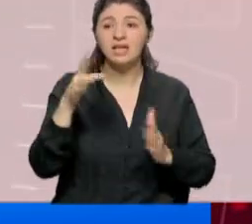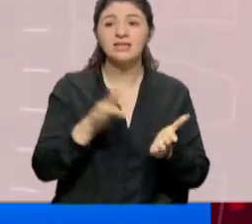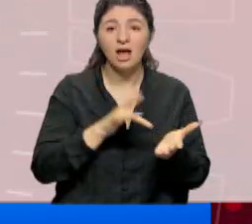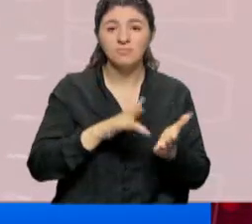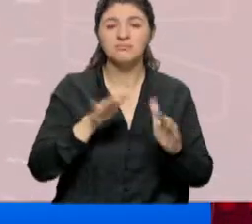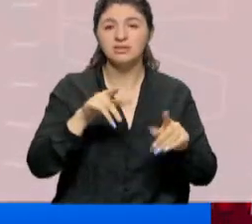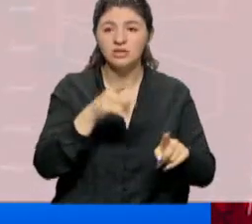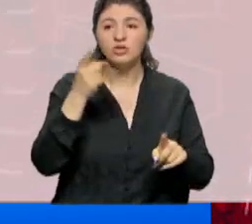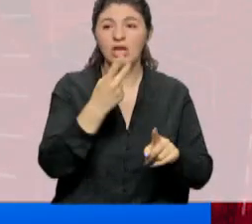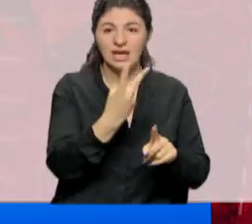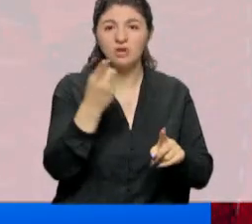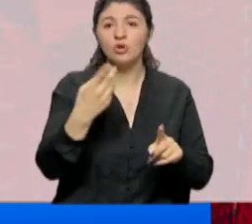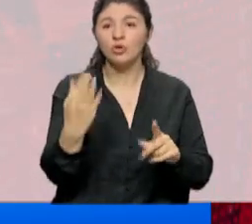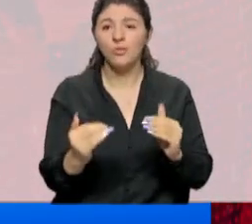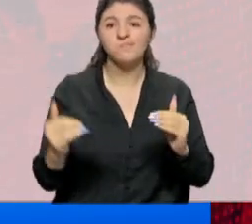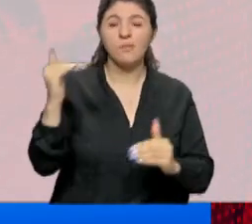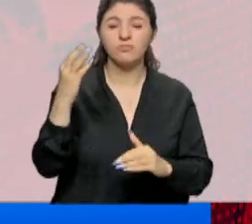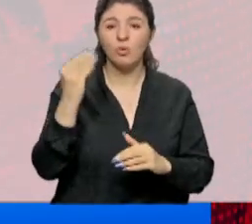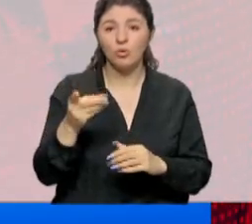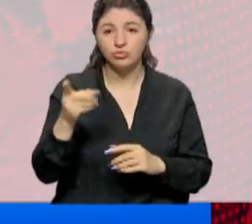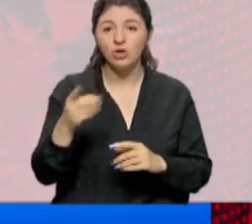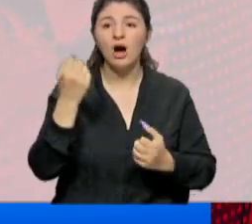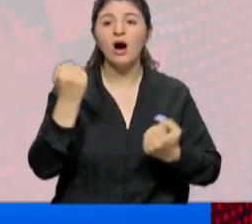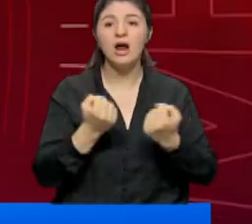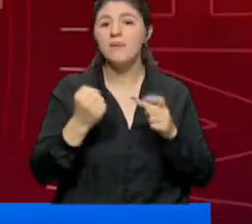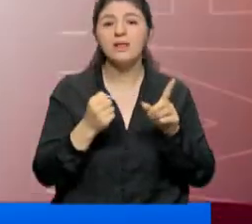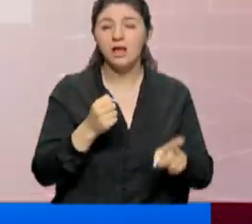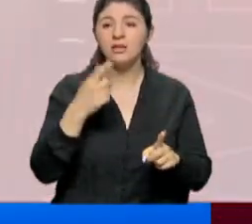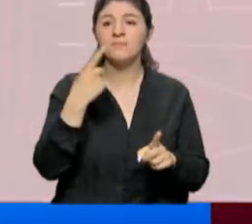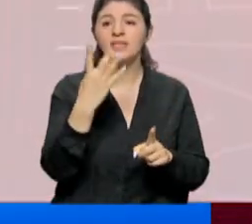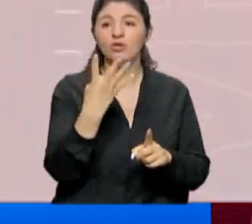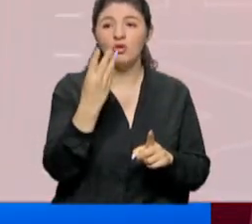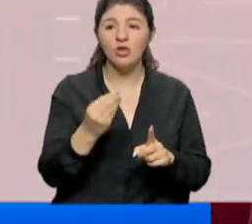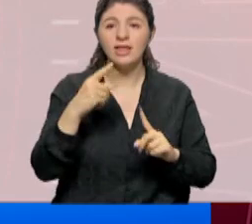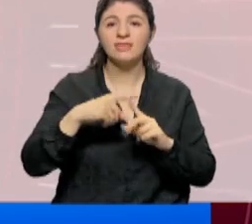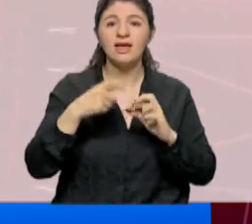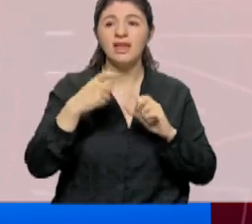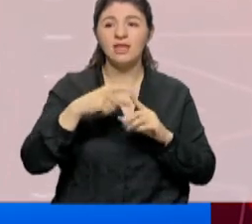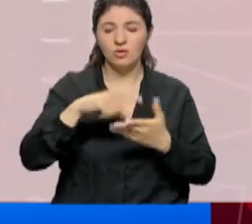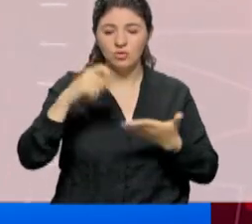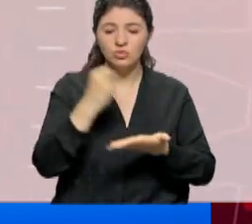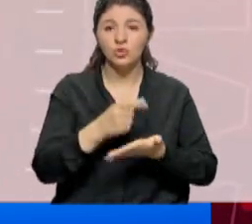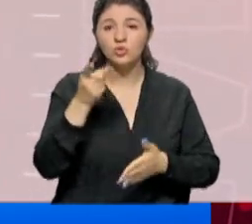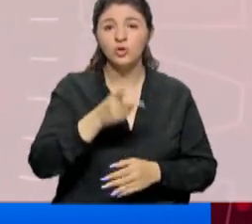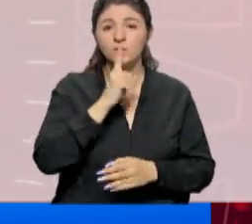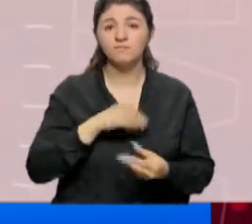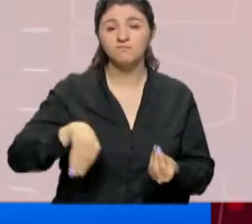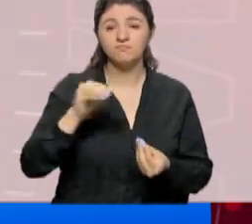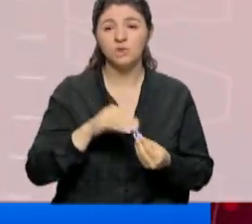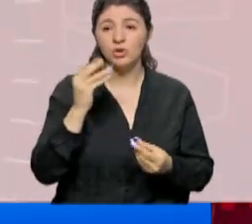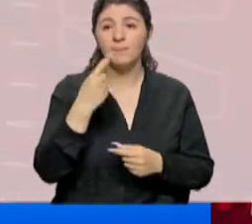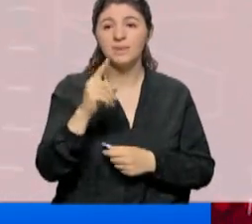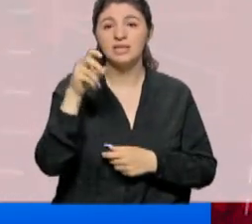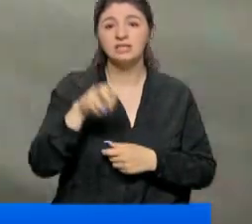tabletle bilgisayarda yüzde 2'den yüzde dört çıkarıldı otomobillerde de binde 4 olan TRT bandrol ücreti yüzdeyüz